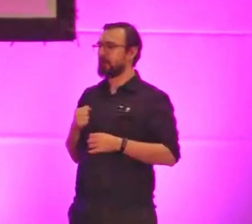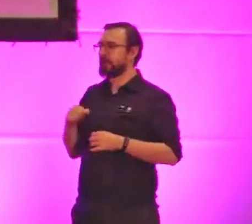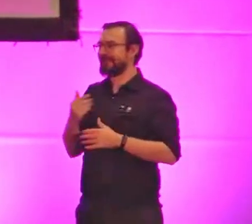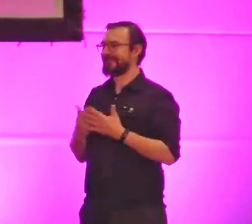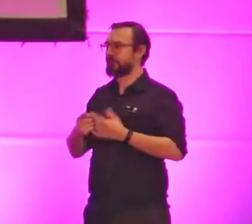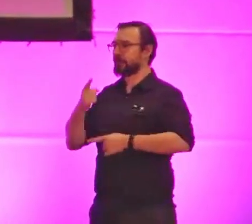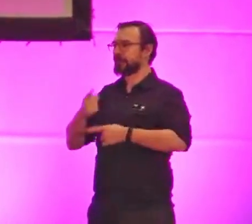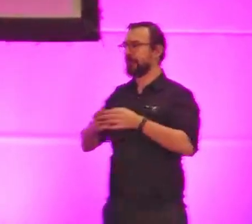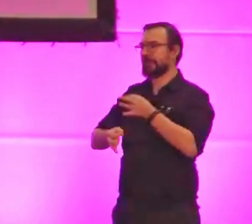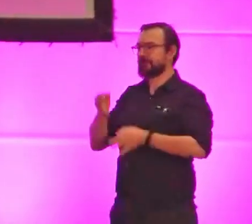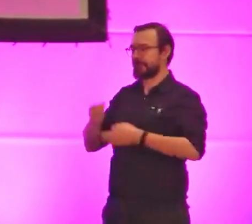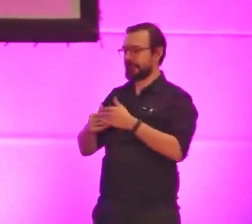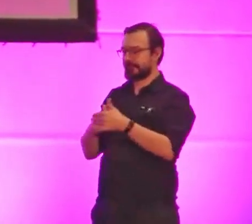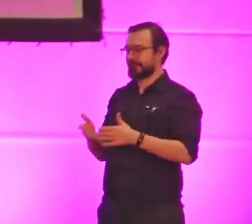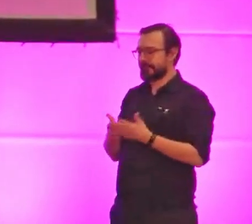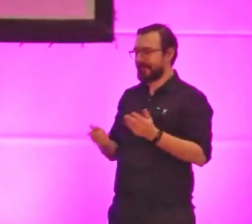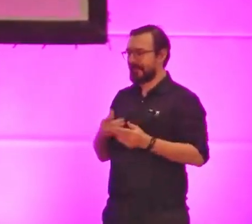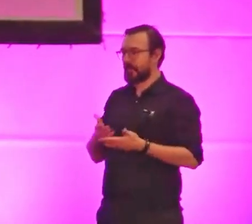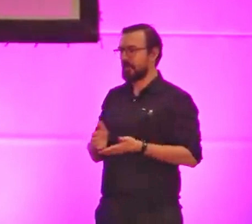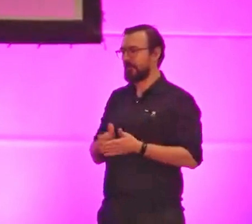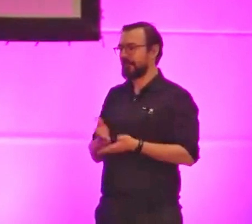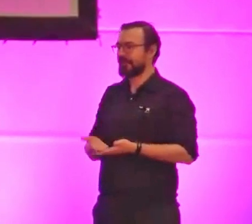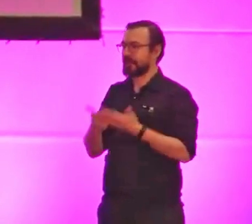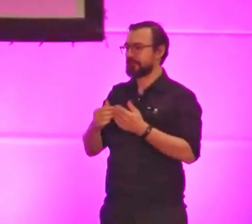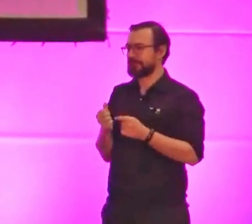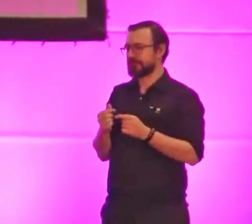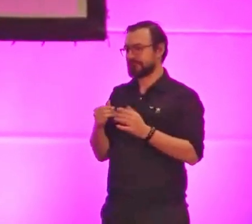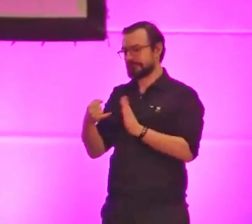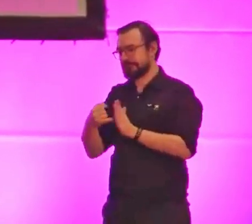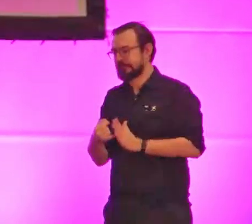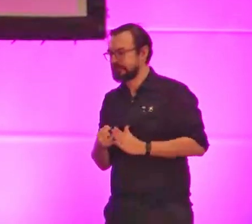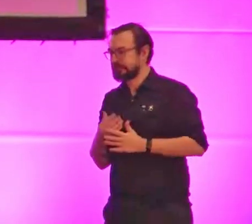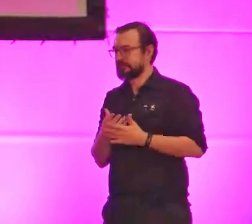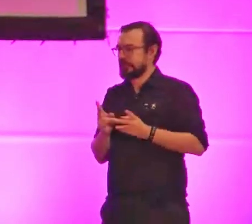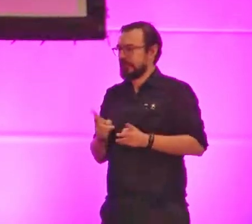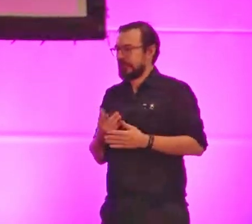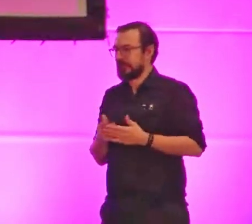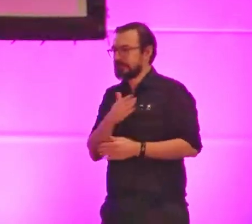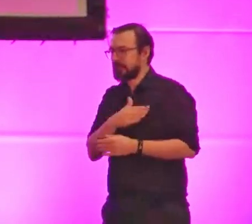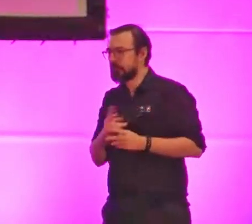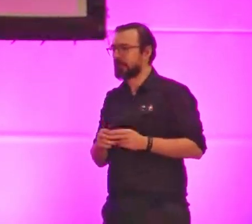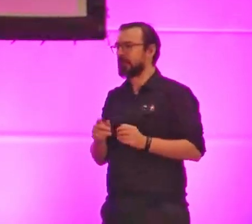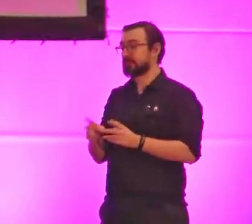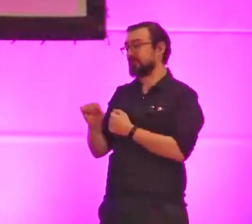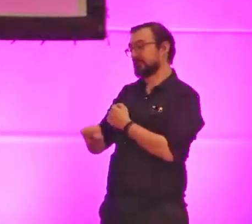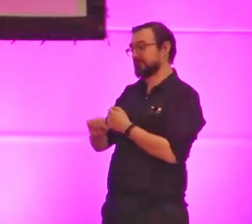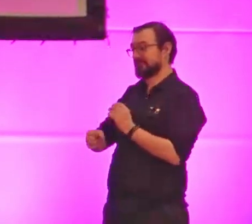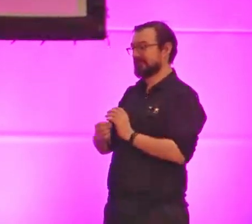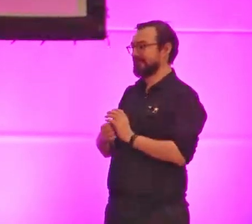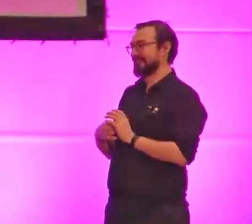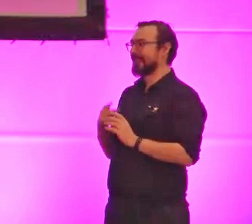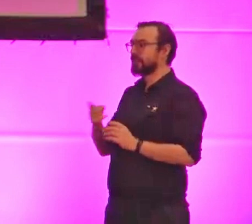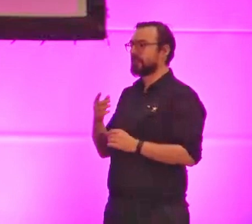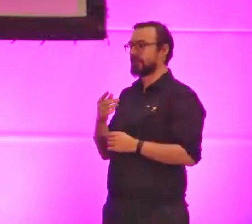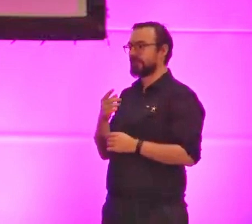tydligt definierat, och inte heller medhjälpsgärningarna. Och att åtalet och att försvararen därför, eller de